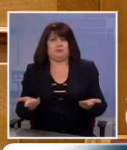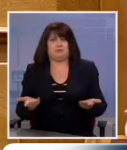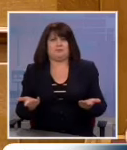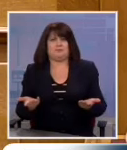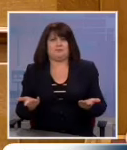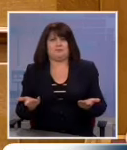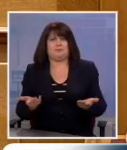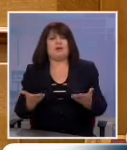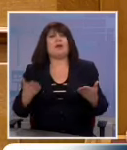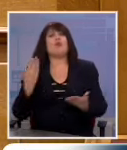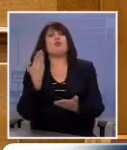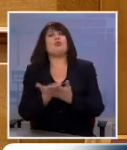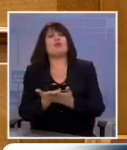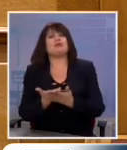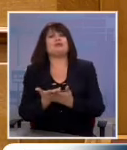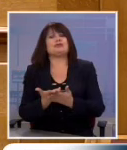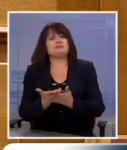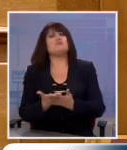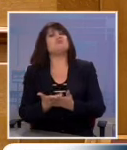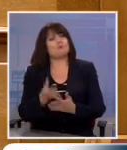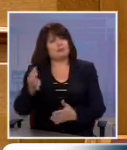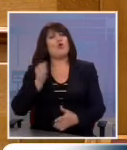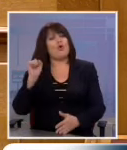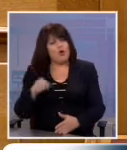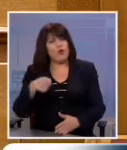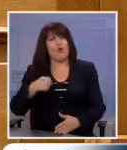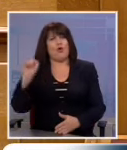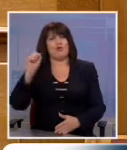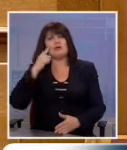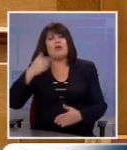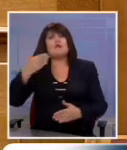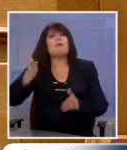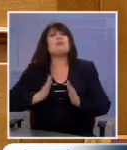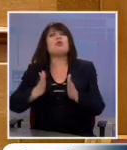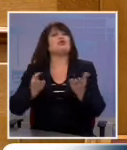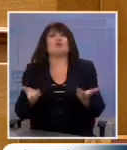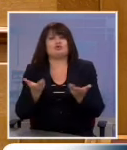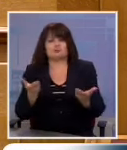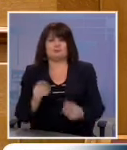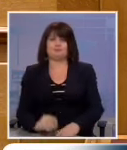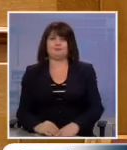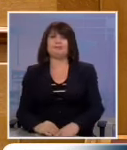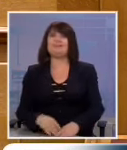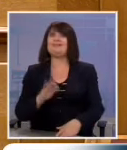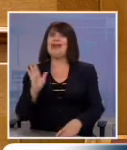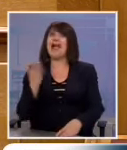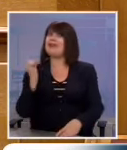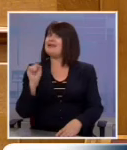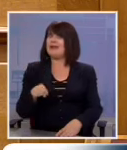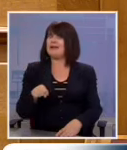την εισήγηση που κάνει προς τον ελληνικό λαό, θα του πει όχι και θα δούμε πώς θα πάμε παρακάτω. Εάν είναι